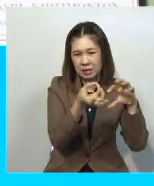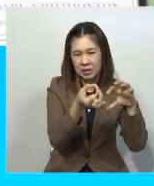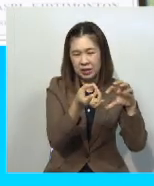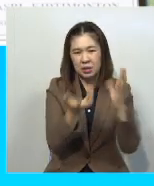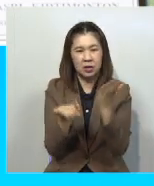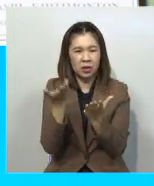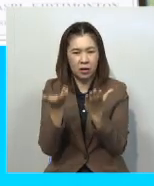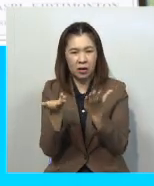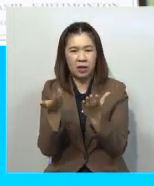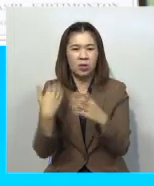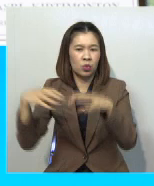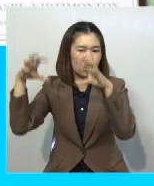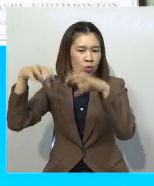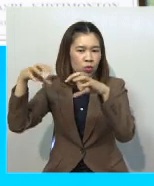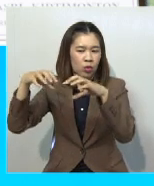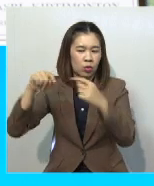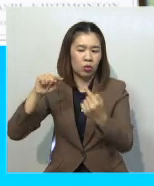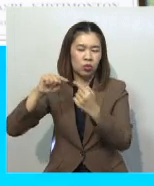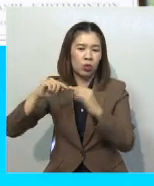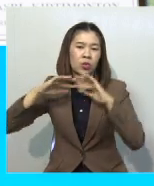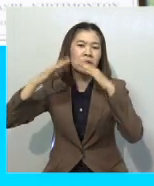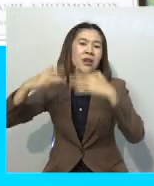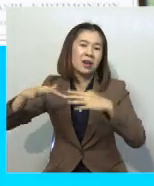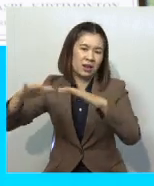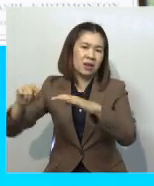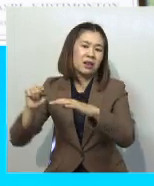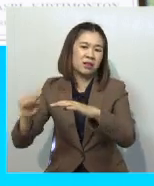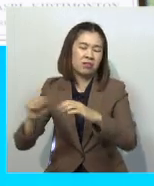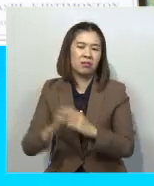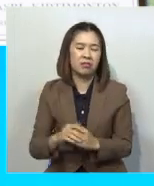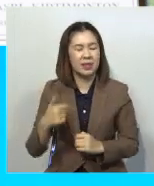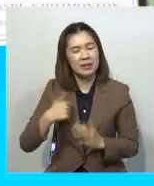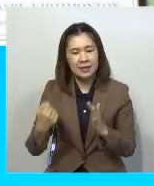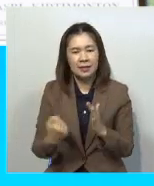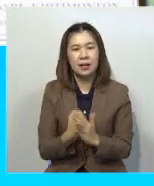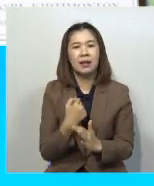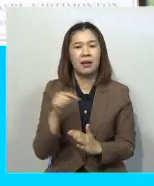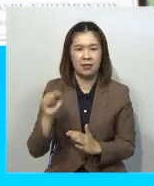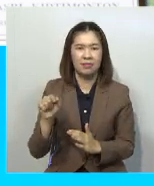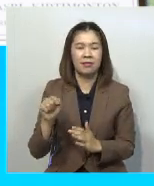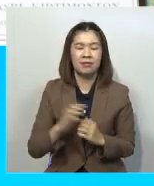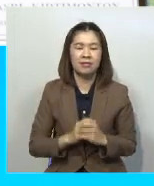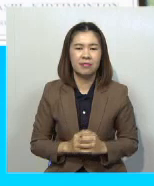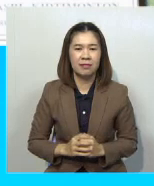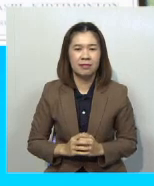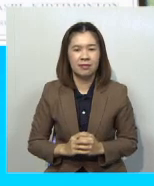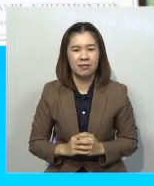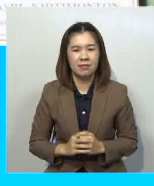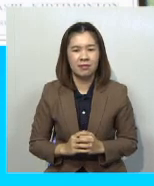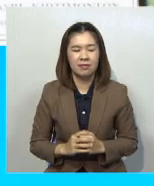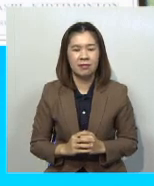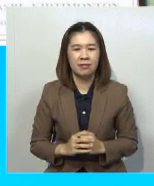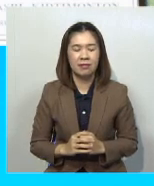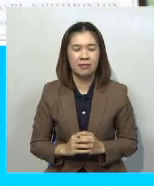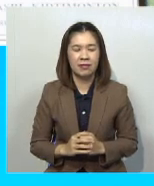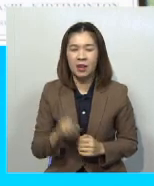วนหนึ่งส่วนใหญ่ก็อาจจะตกอยู่ในทะเลตรงนั้นอันนี้ก็เป็นเรื่องที่น่าเสียดายนะครับส่วนหนึ่งนะครับ ค่ะท่านอธิบ